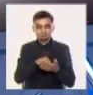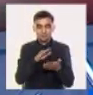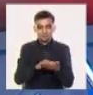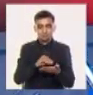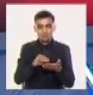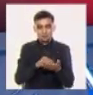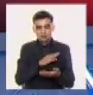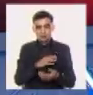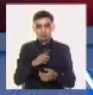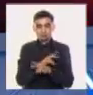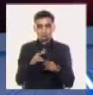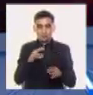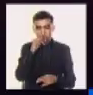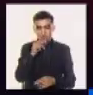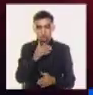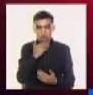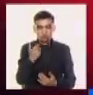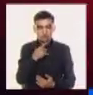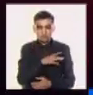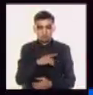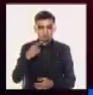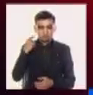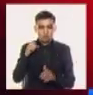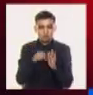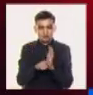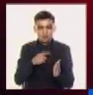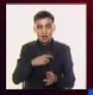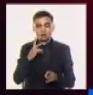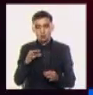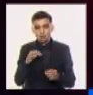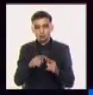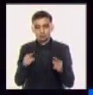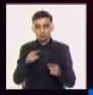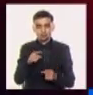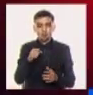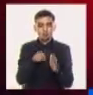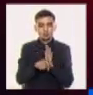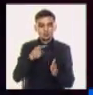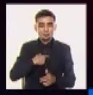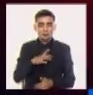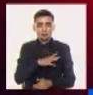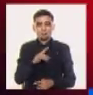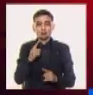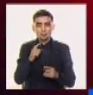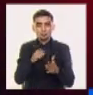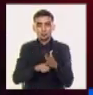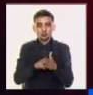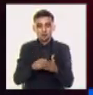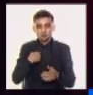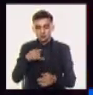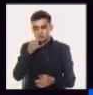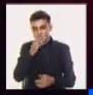записке он просил никого не винить. Но указал, что на этот отчаянный шаг решился из-за того, что не